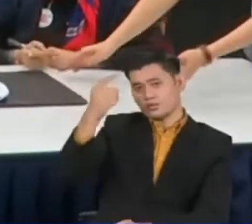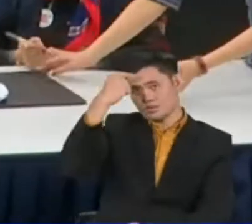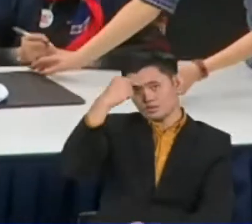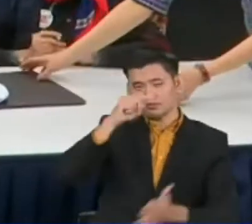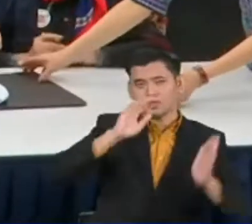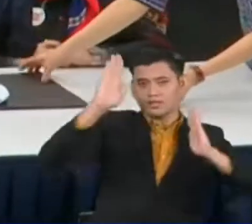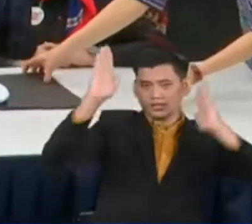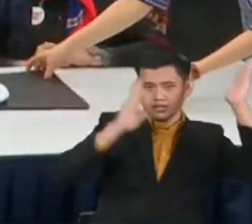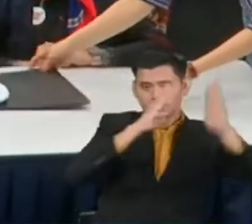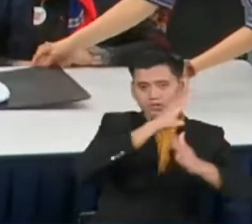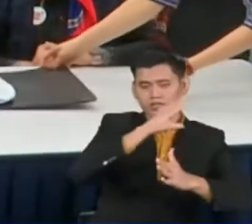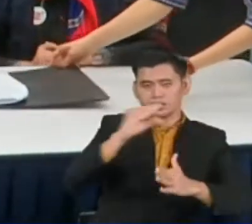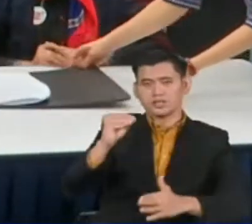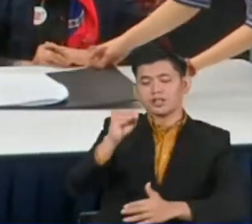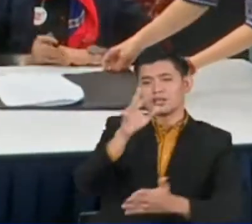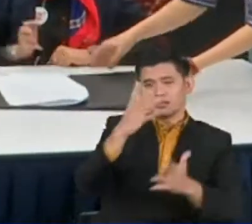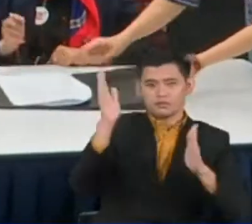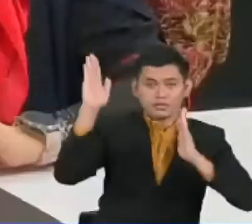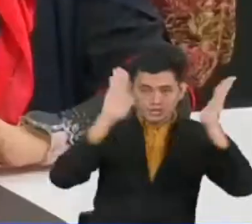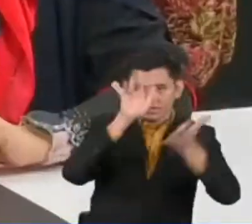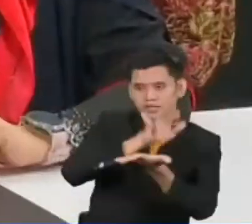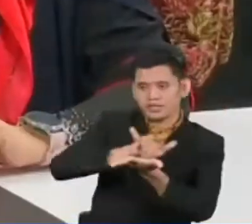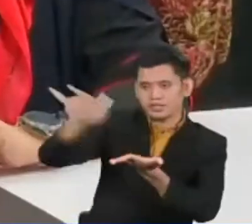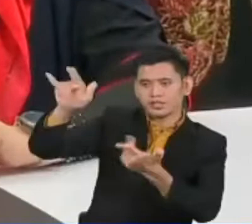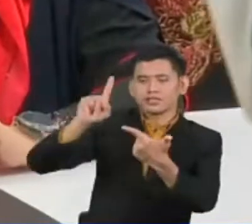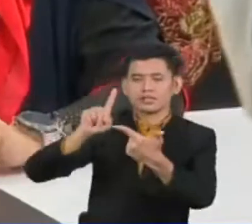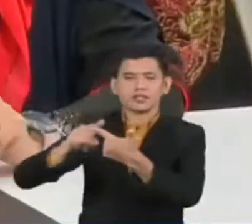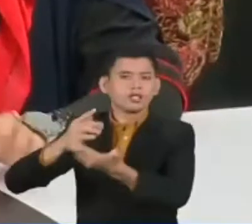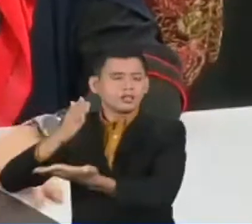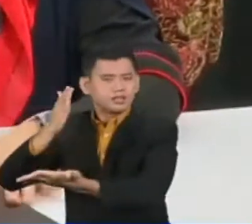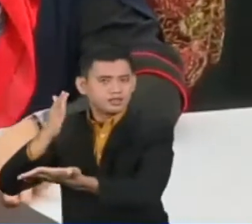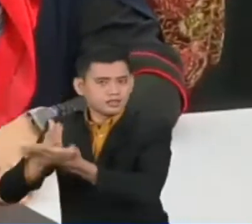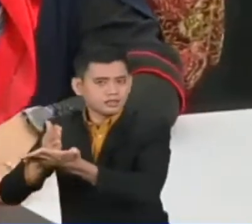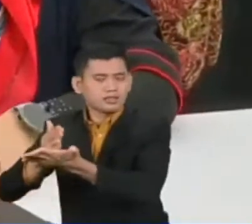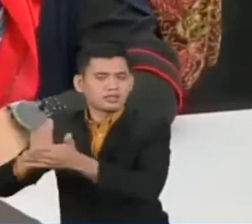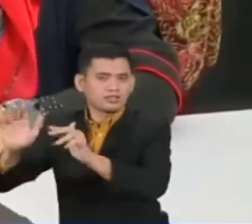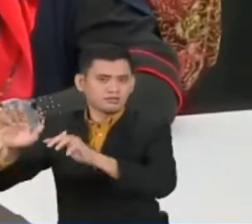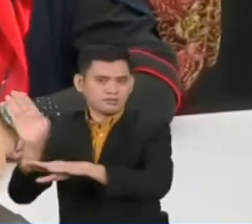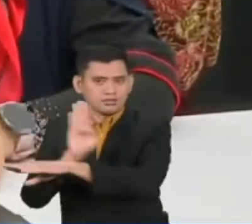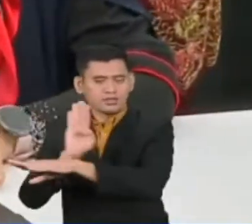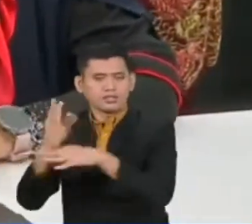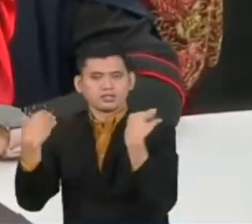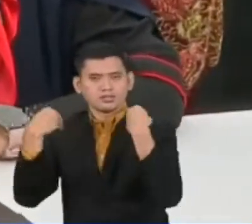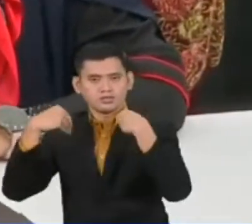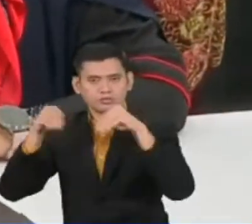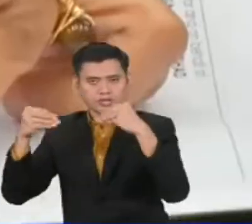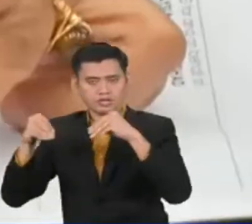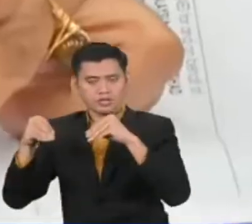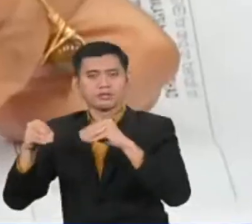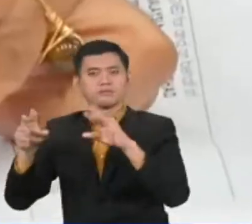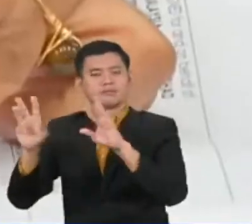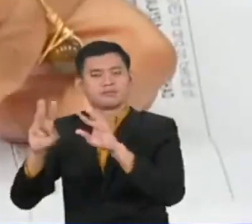Malaysia Airlines dan Persatuan Hentikan Pemerdagangan Manusia di Kelana Jaya.